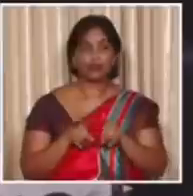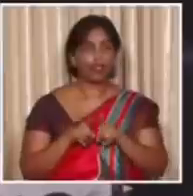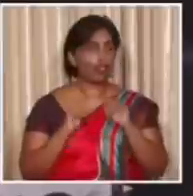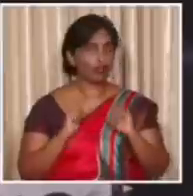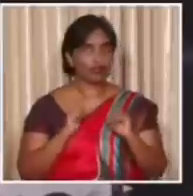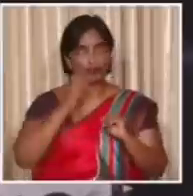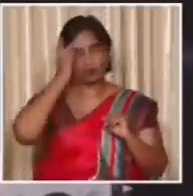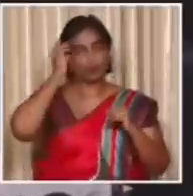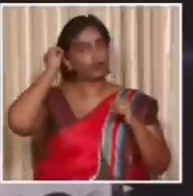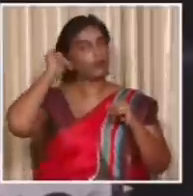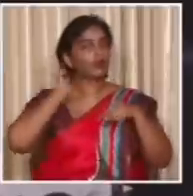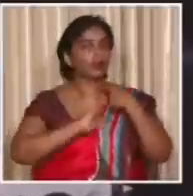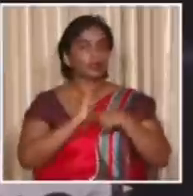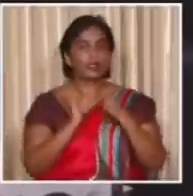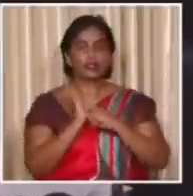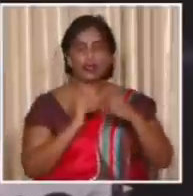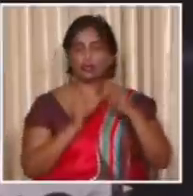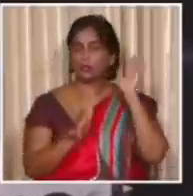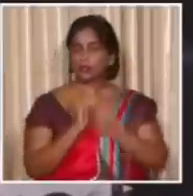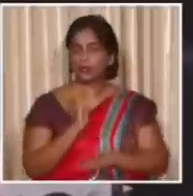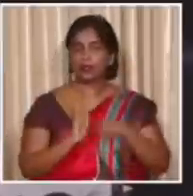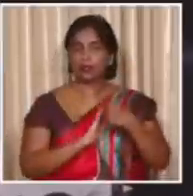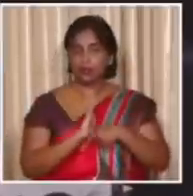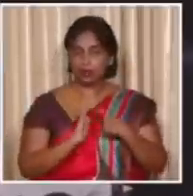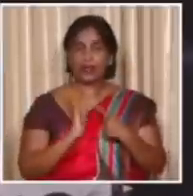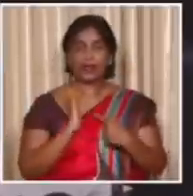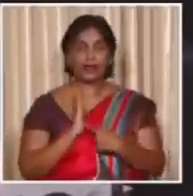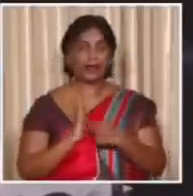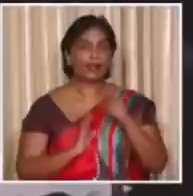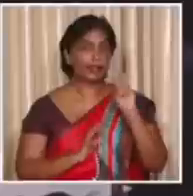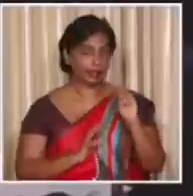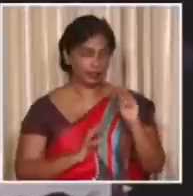කොහොමද දේශීය ණය කපා හරින්න අපේ මුළු ණය ප්‍රමාණය ට්‍රිලියන 30ක්